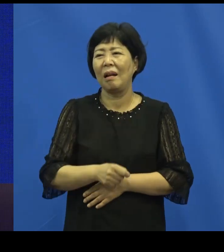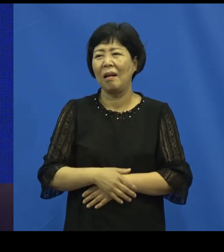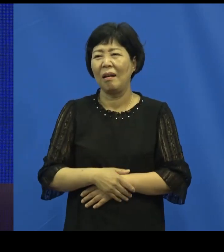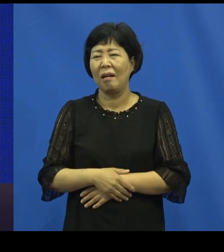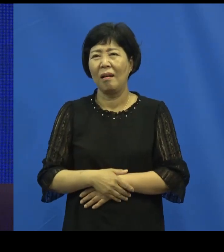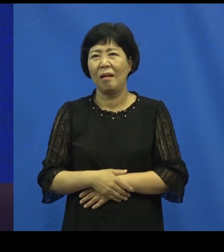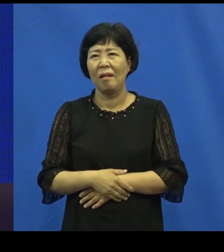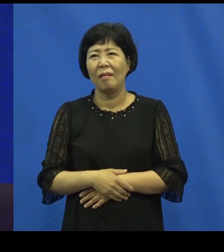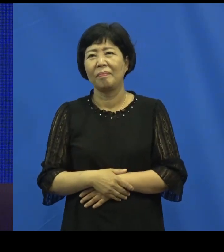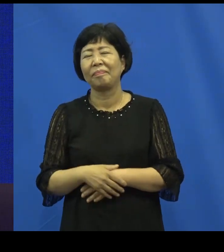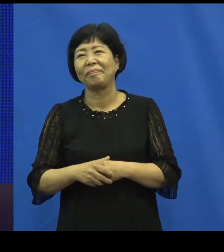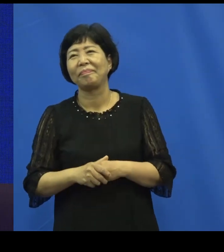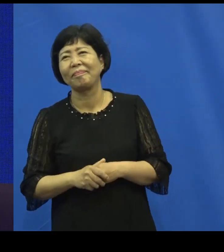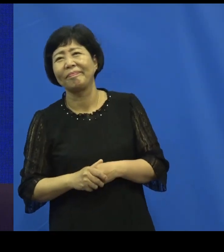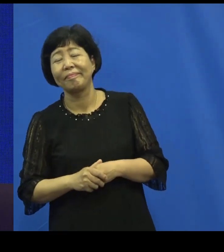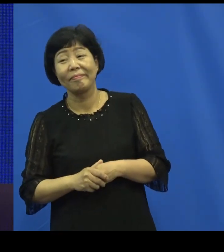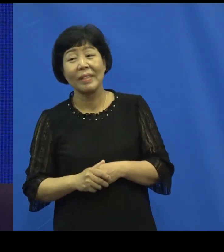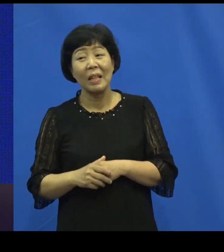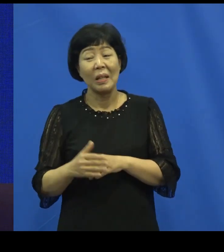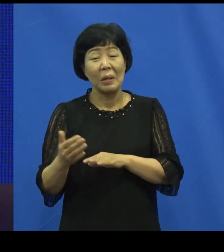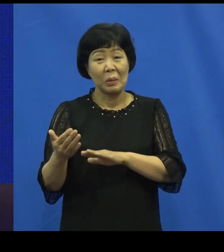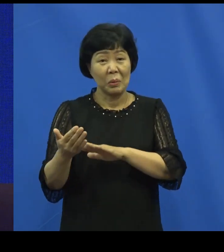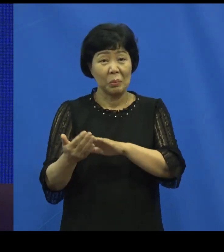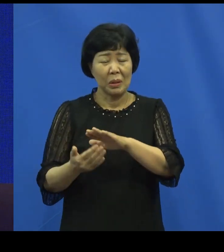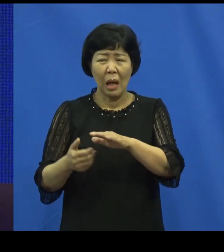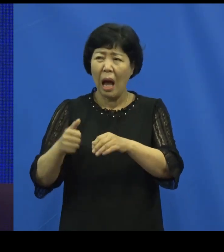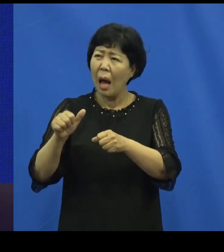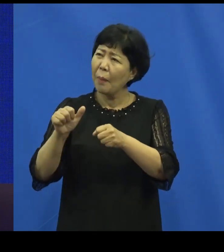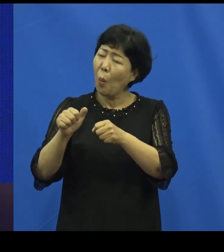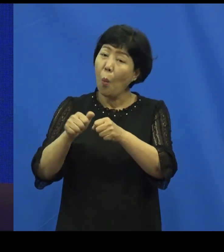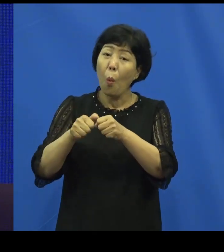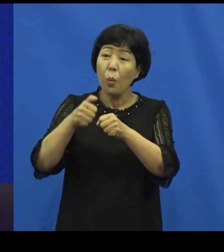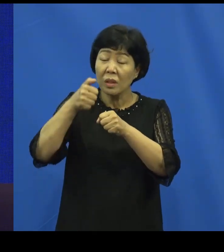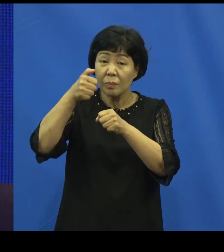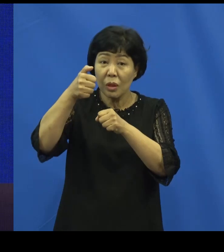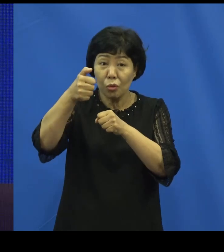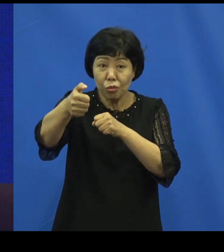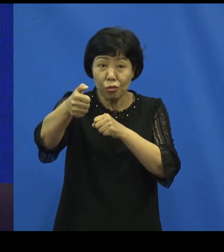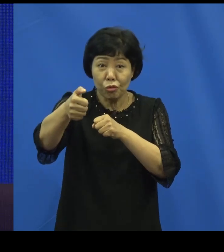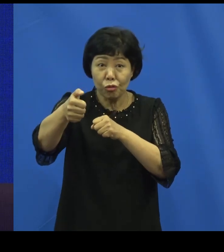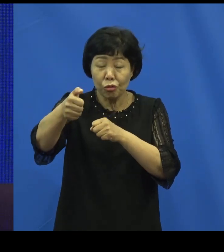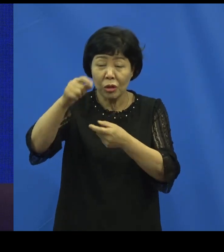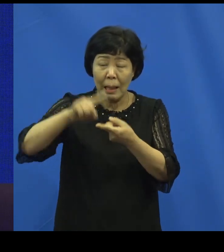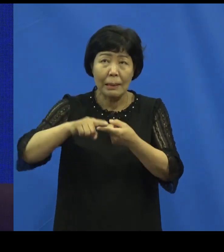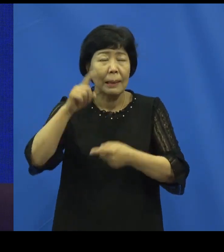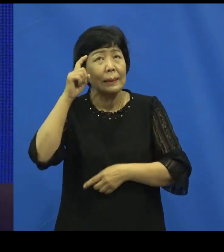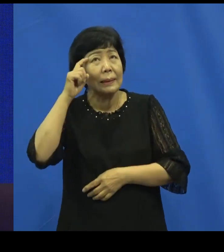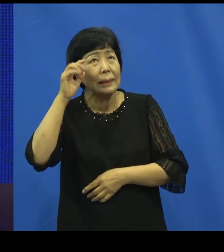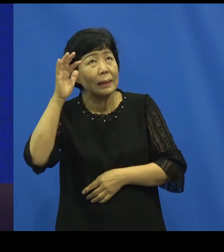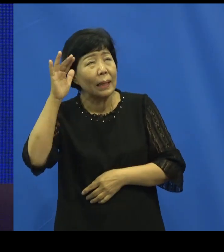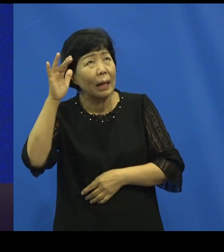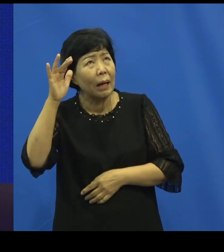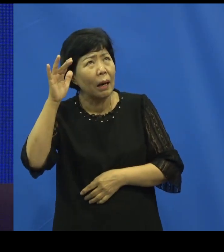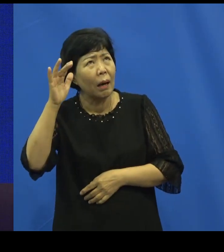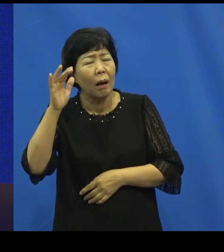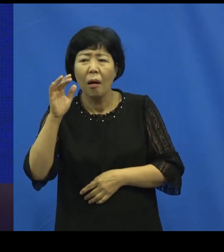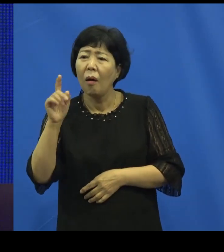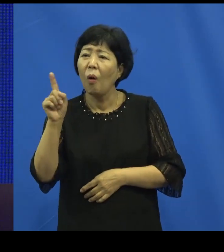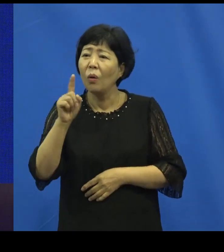엄청나게 빨라요. 아까 우리 50년 후를 이제 연상을 하는데 50년 후에 여러분 어떤 일이 일어날지